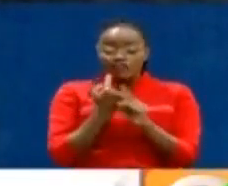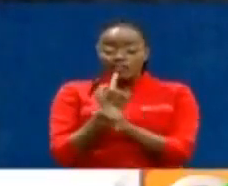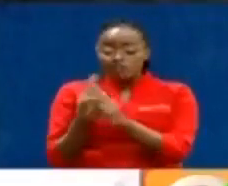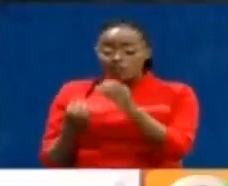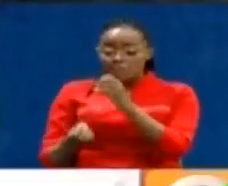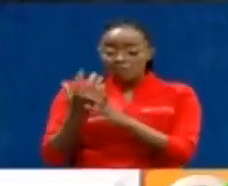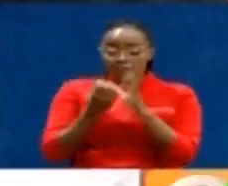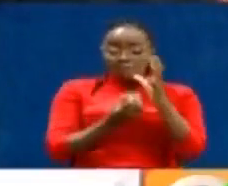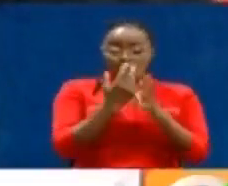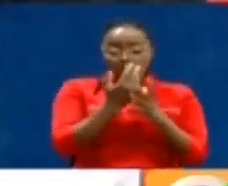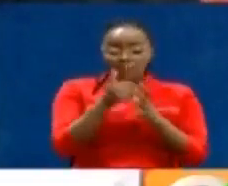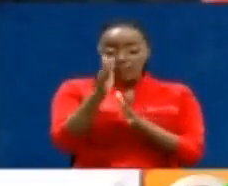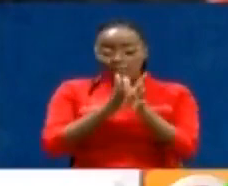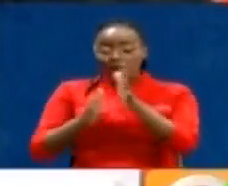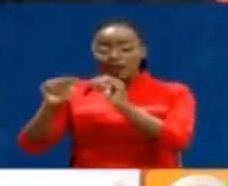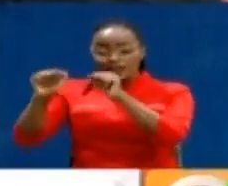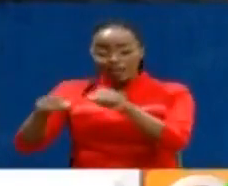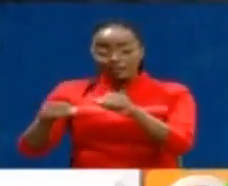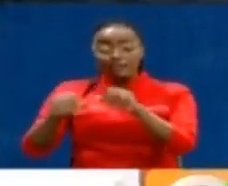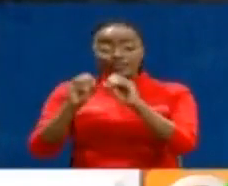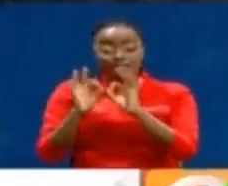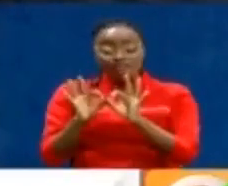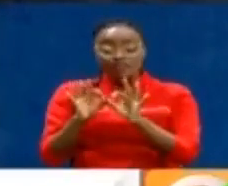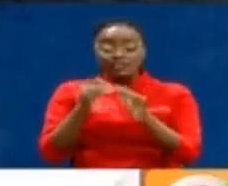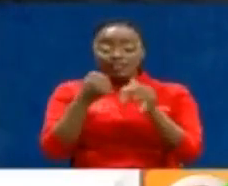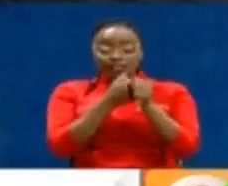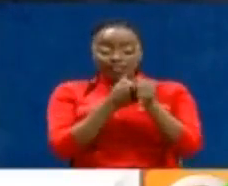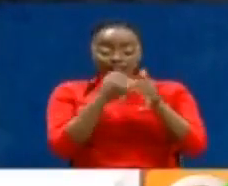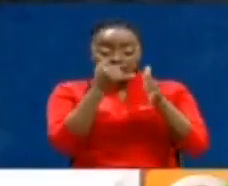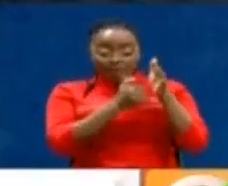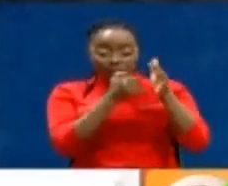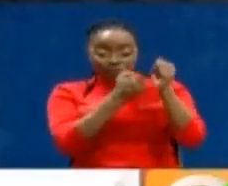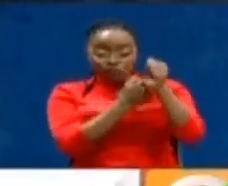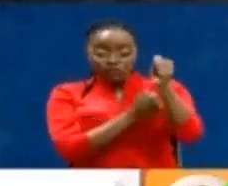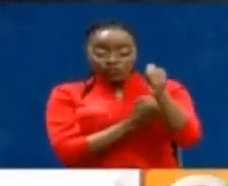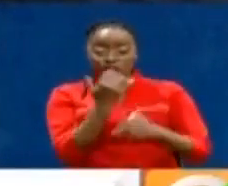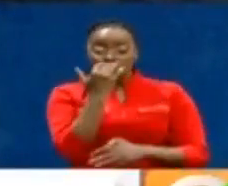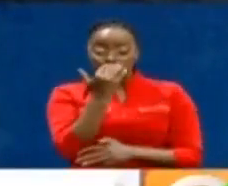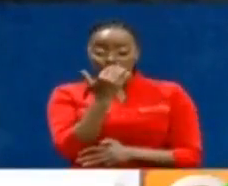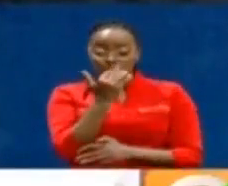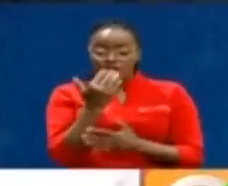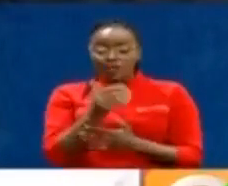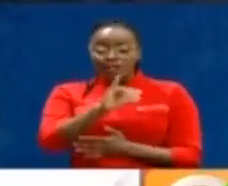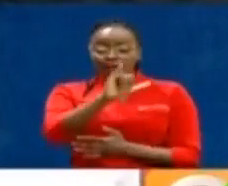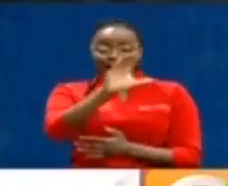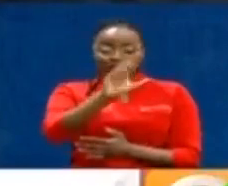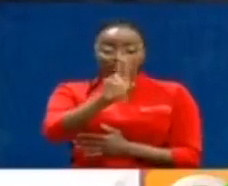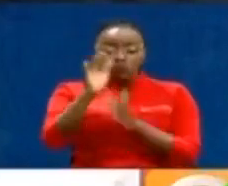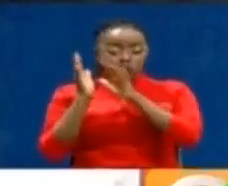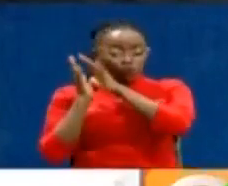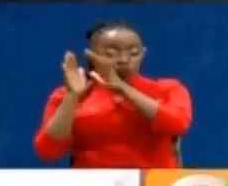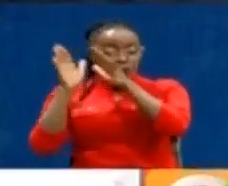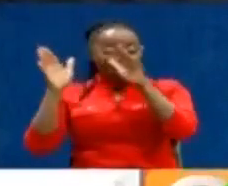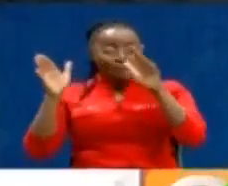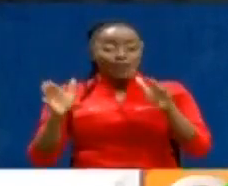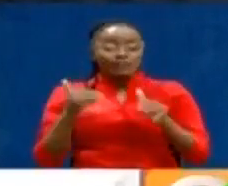mingi kama serikali. Manake ikiwa ni ventilators, ikiwa ni ICU bed, vitanda vya wagonjwa mahututi, tuko